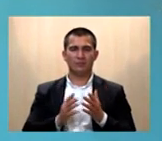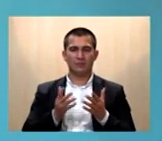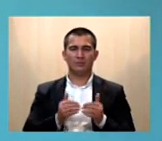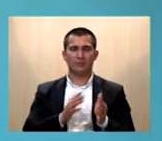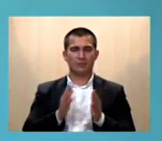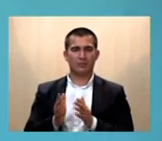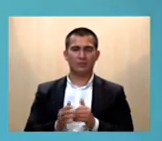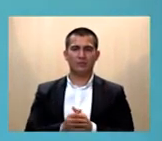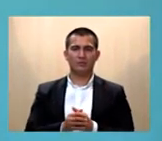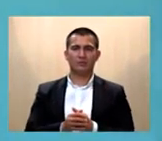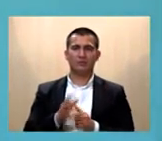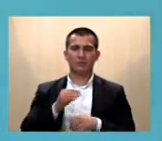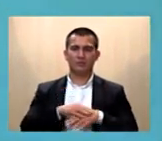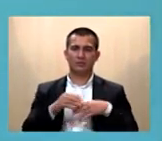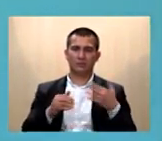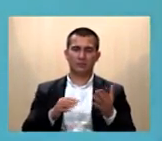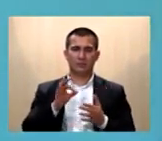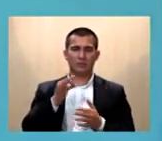Dastlabki holat chap oyog'imizga.